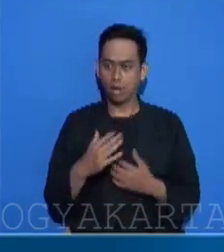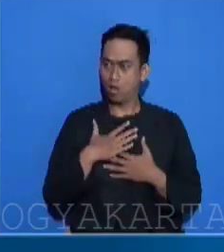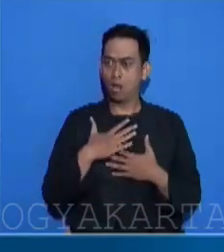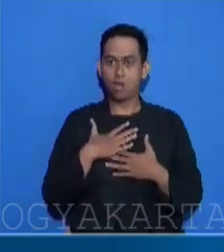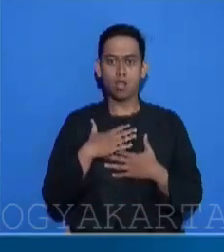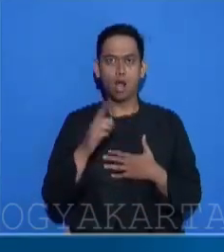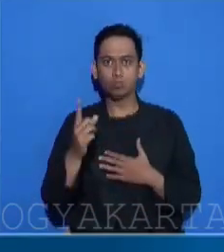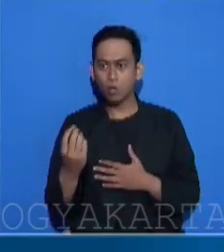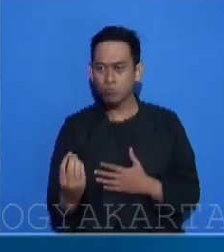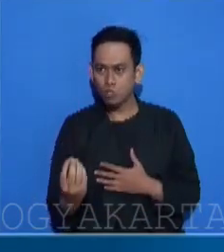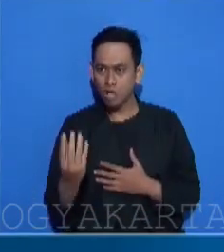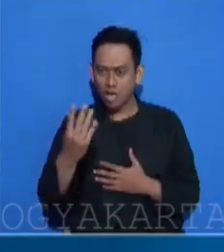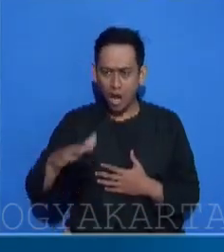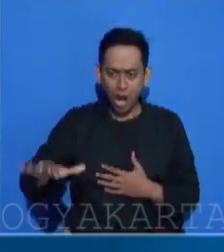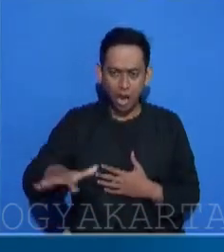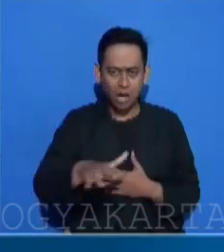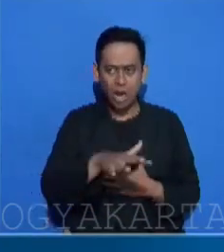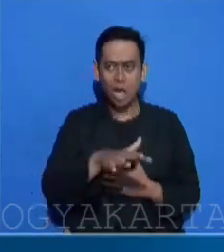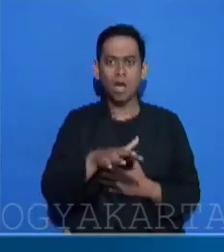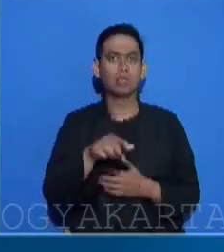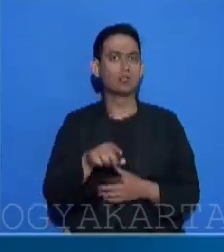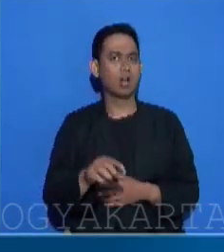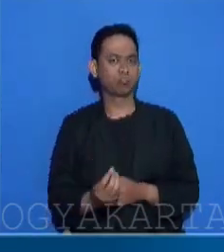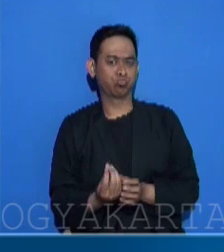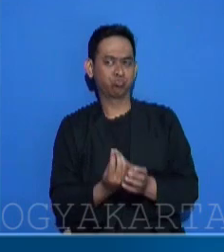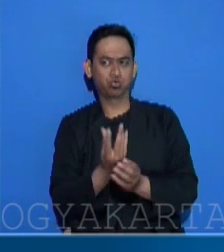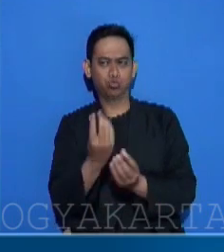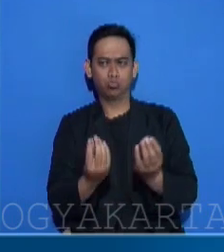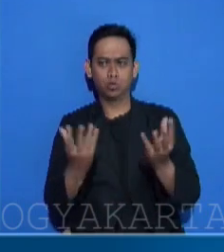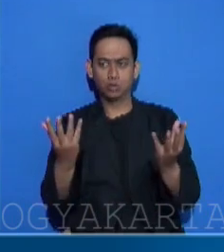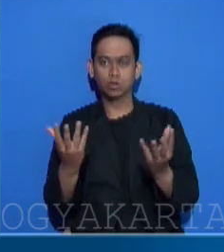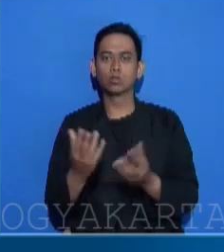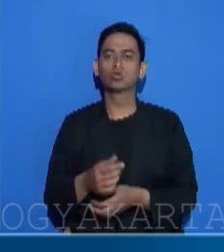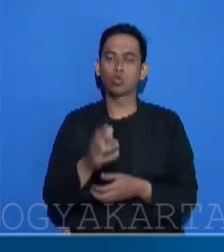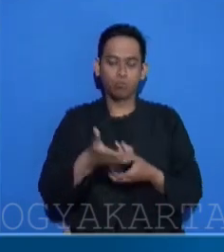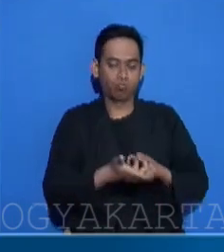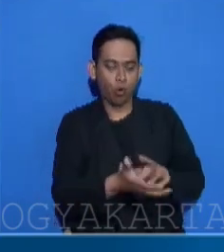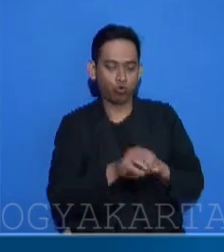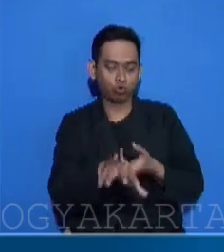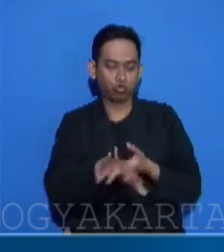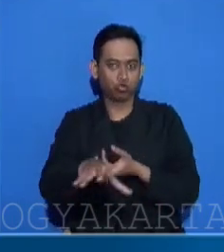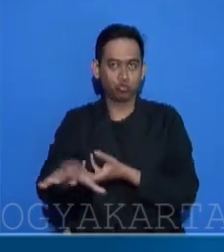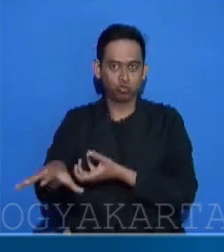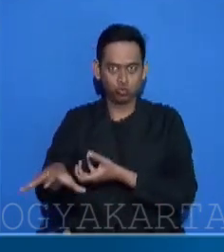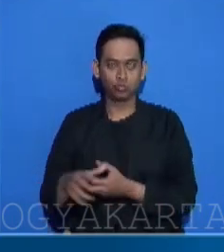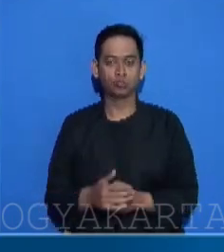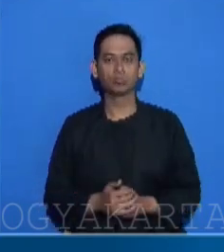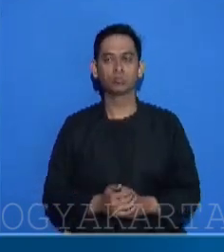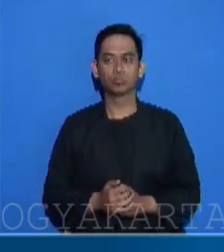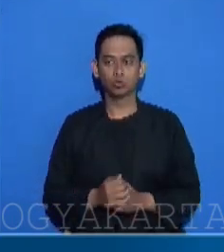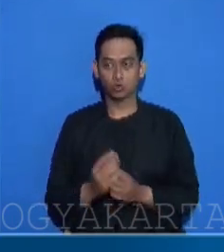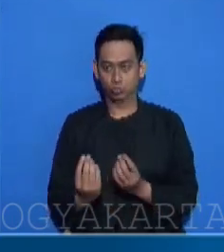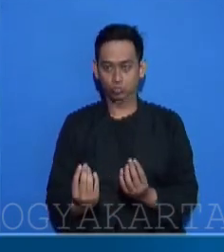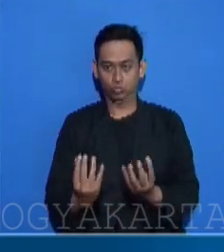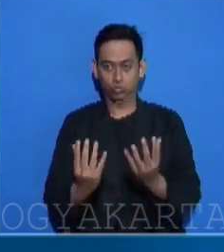mata air yang mampu mengalirkan air dengan deras meski tanpa pompa hingga kini sumber mata air ini masih tetap